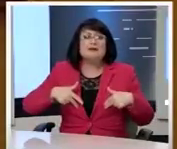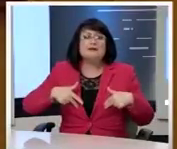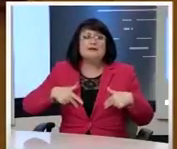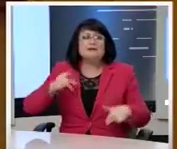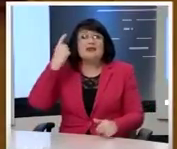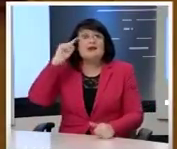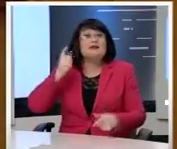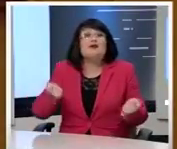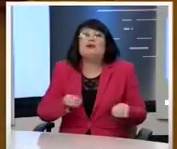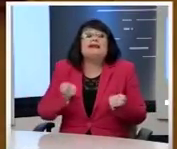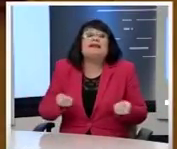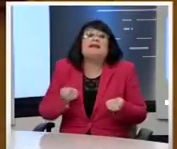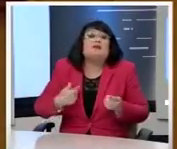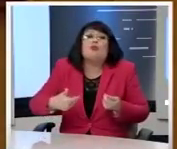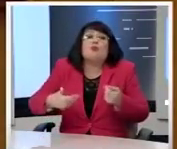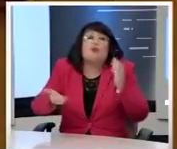είχε καταλήξει αυτή η χώρα.